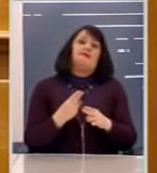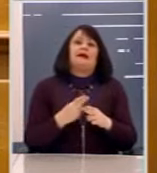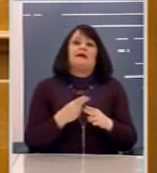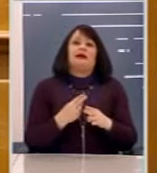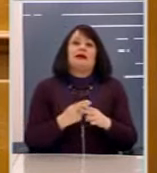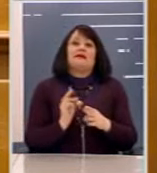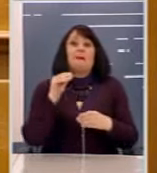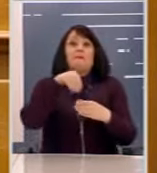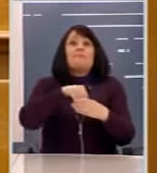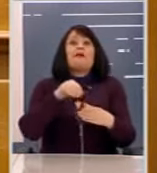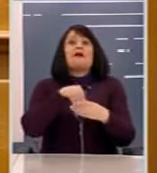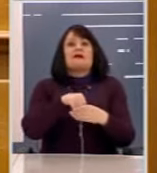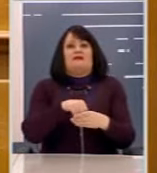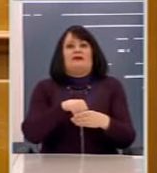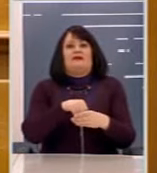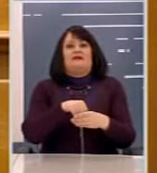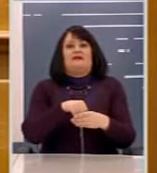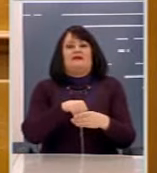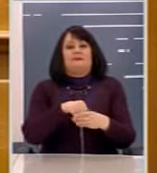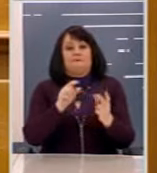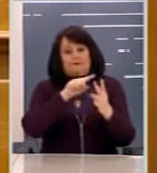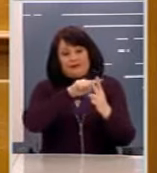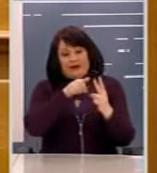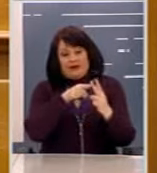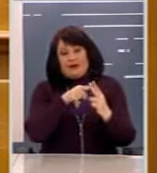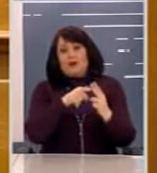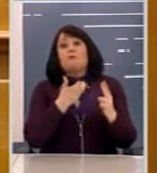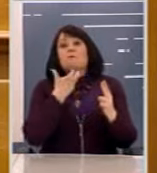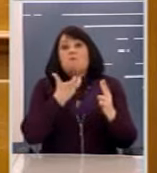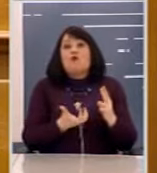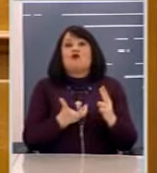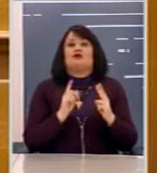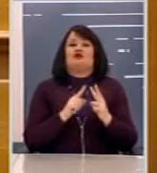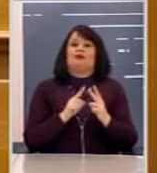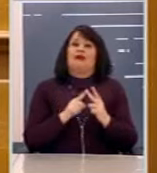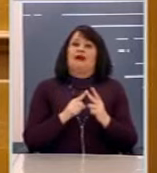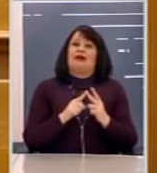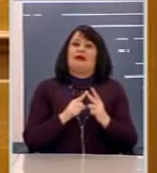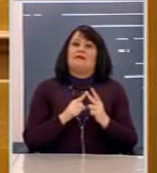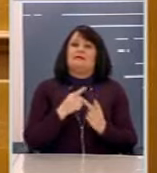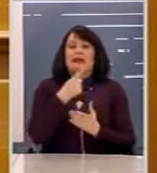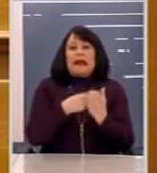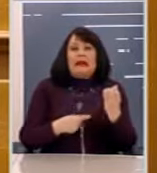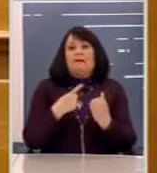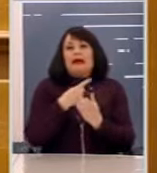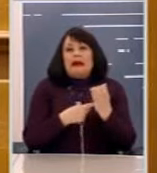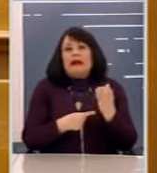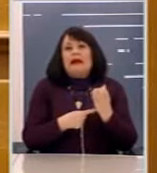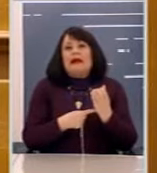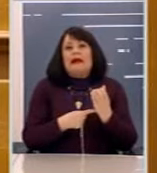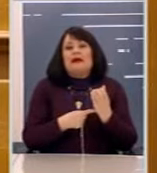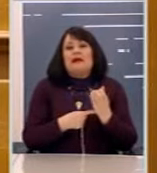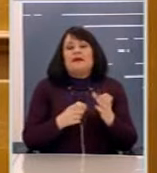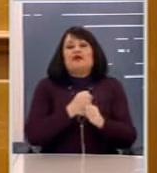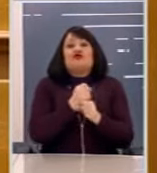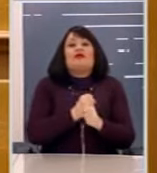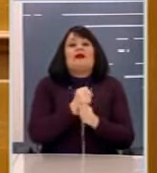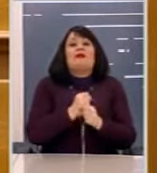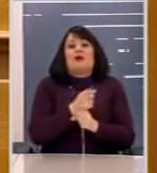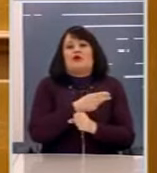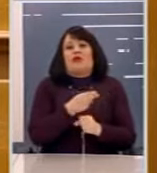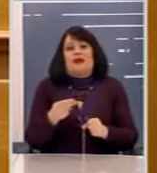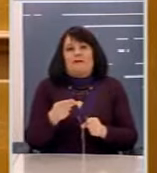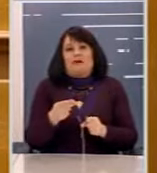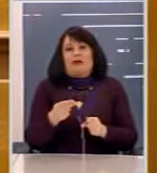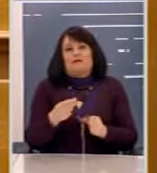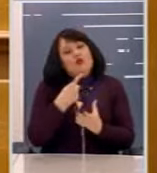παρεμβάσεις που καλύπτουν δύο πολύ σοβαρά ελλείμματα στο χώρο της φαρμακευτικής πολιτικής, τα